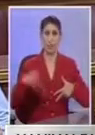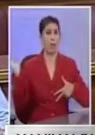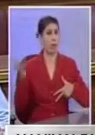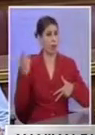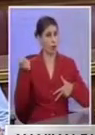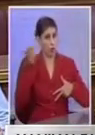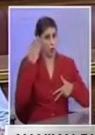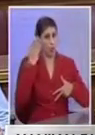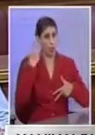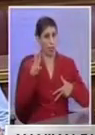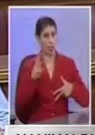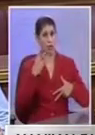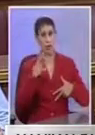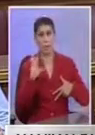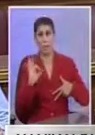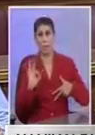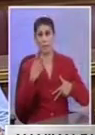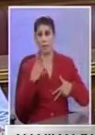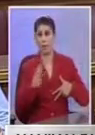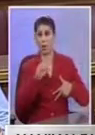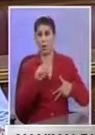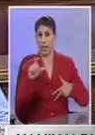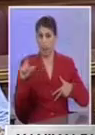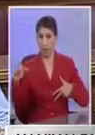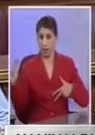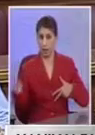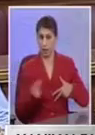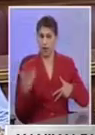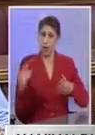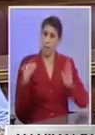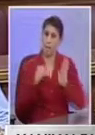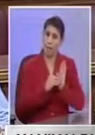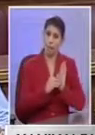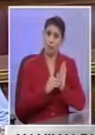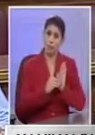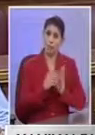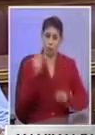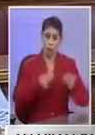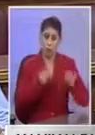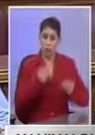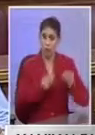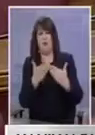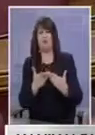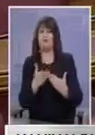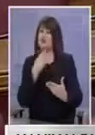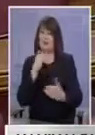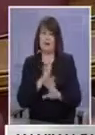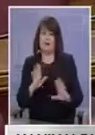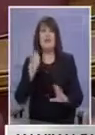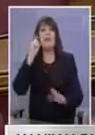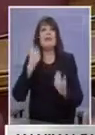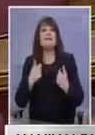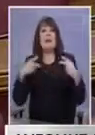το κόστος των 300, 350, 400 εκατομμυρίων είναι μέσα στους υπολογισμούς τους οποίους κάνει. Δεν ξέρουμε